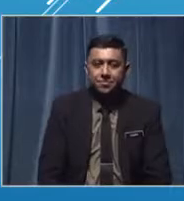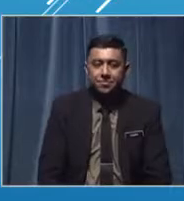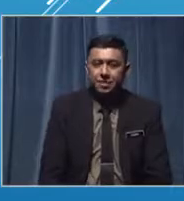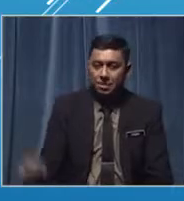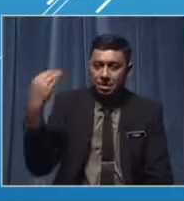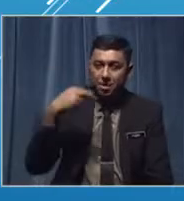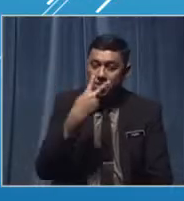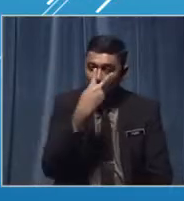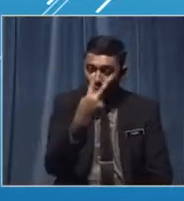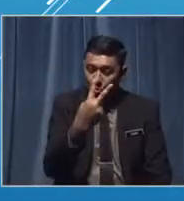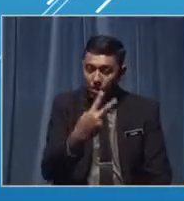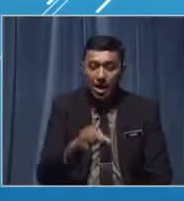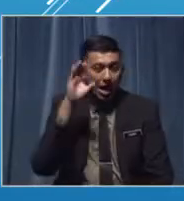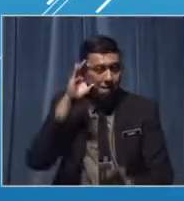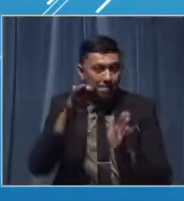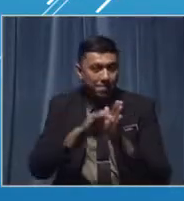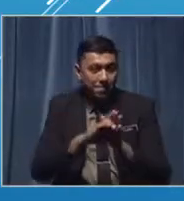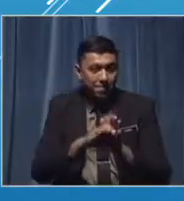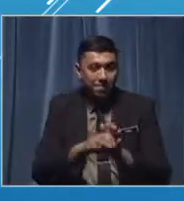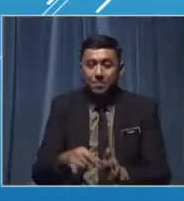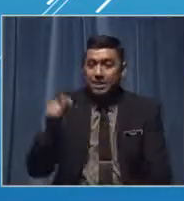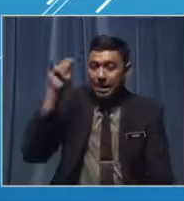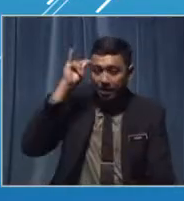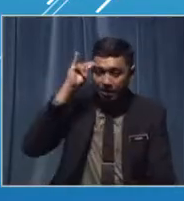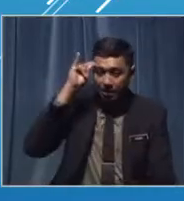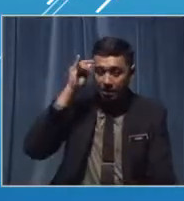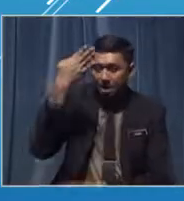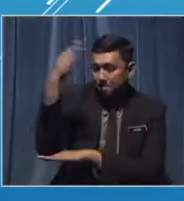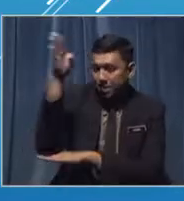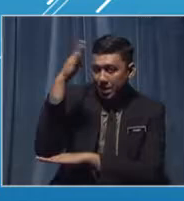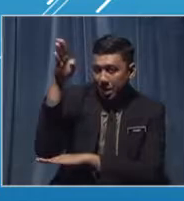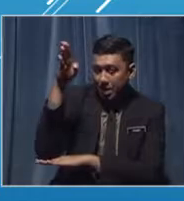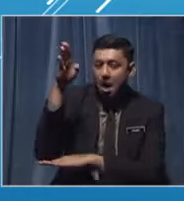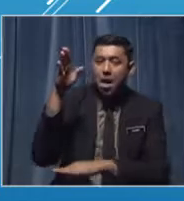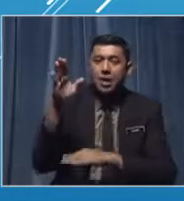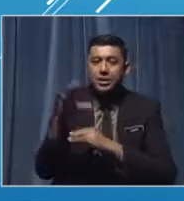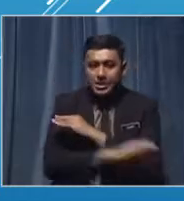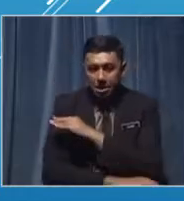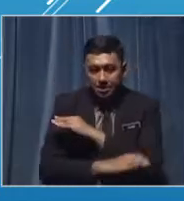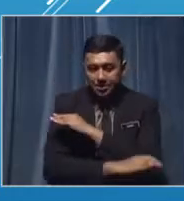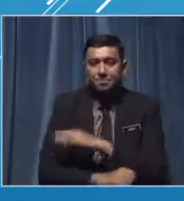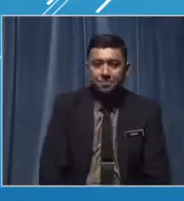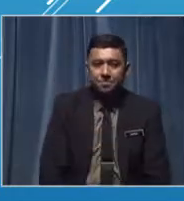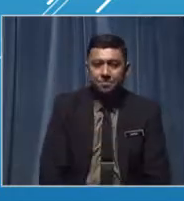Mari kita lihat paparan peta IT bendera kebangsaan.